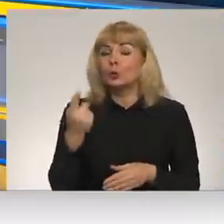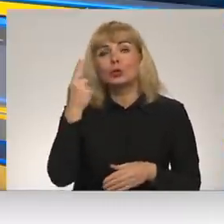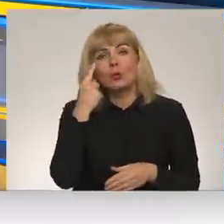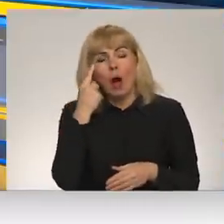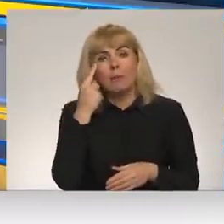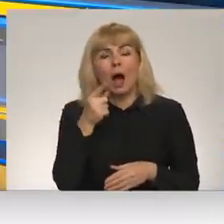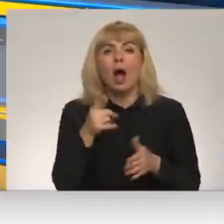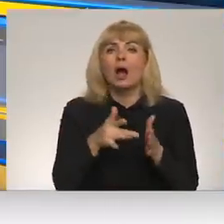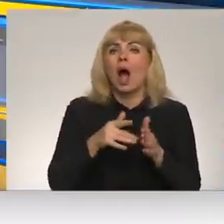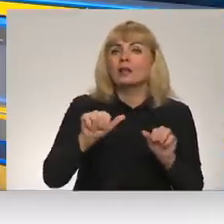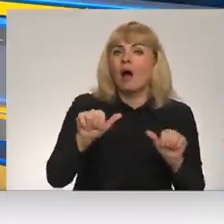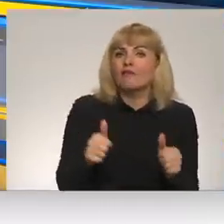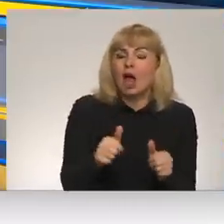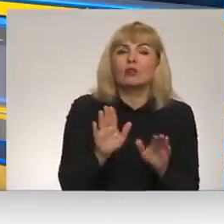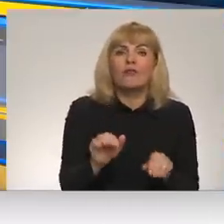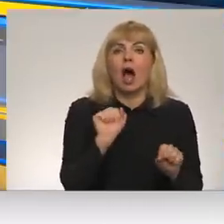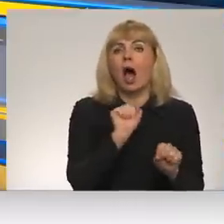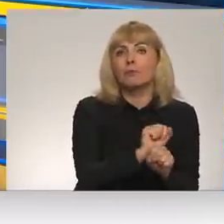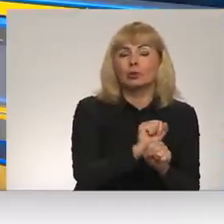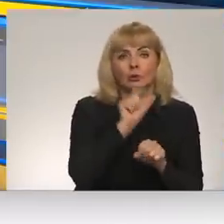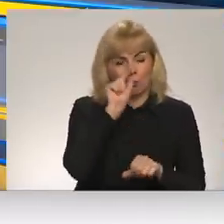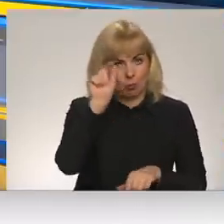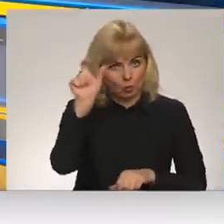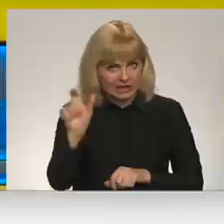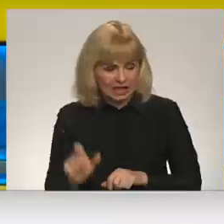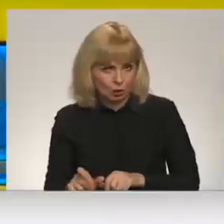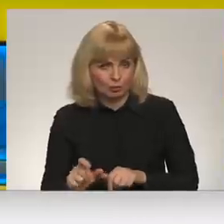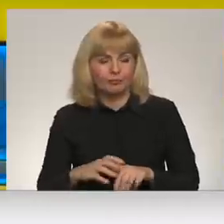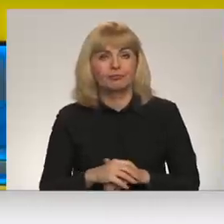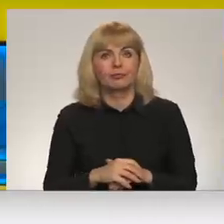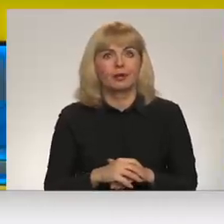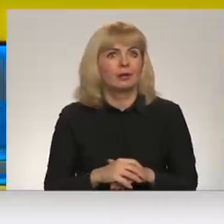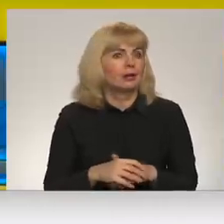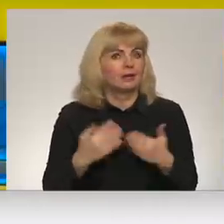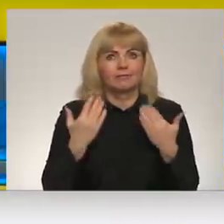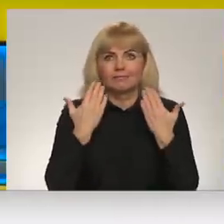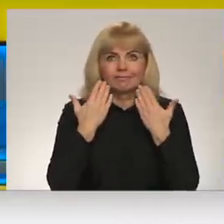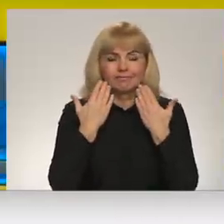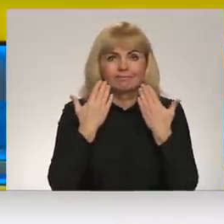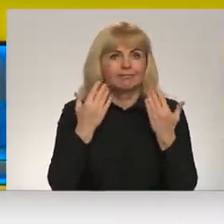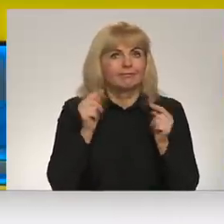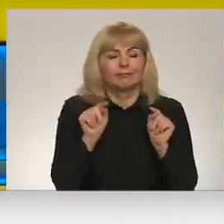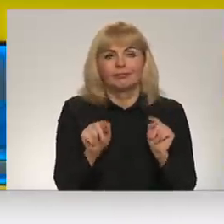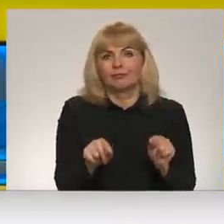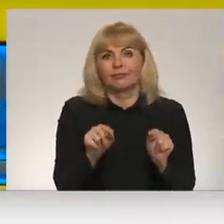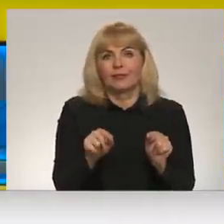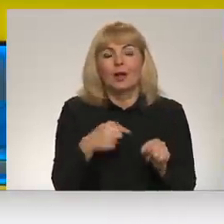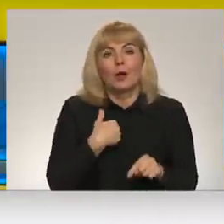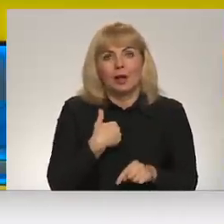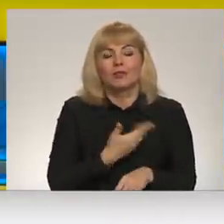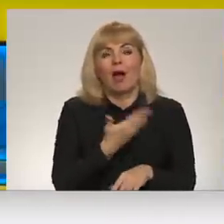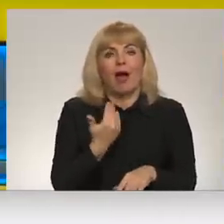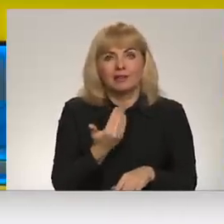un kādā veidā šobrīd var apturēt Vladimiru Putinu? Ziniet, mums, es domāju, tas, ko es